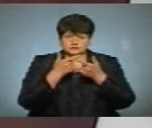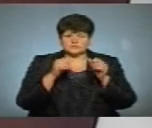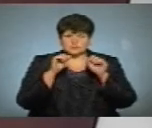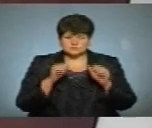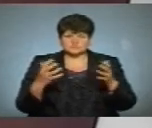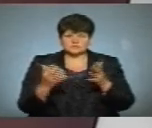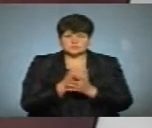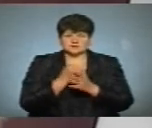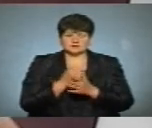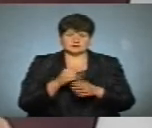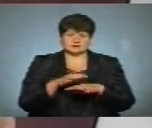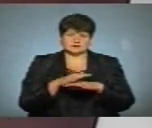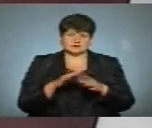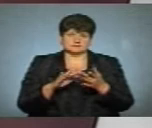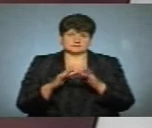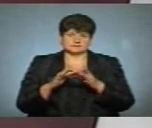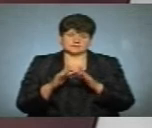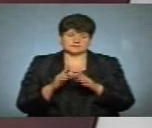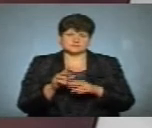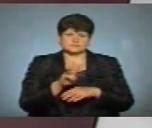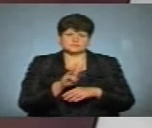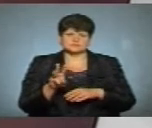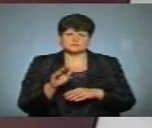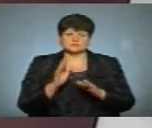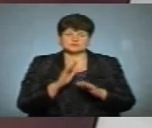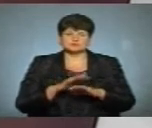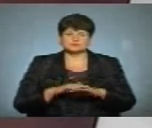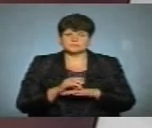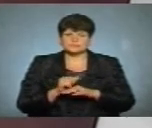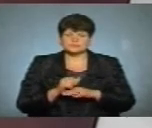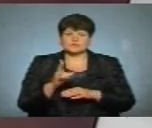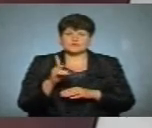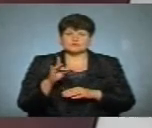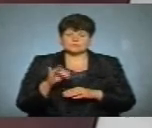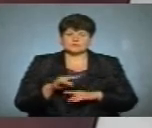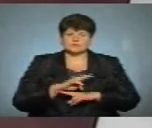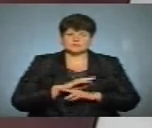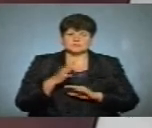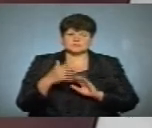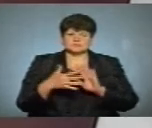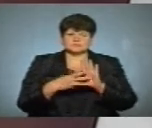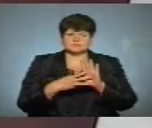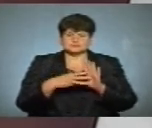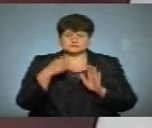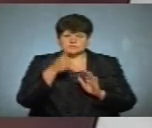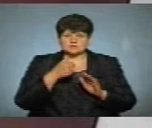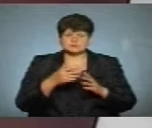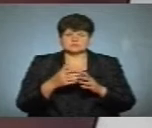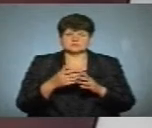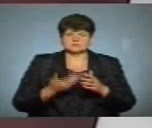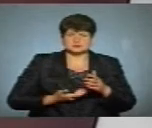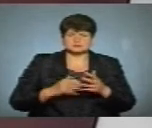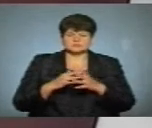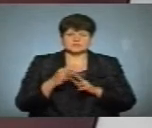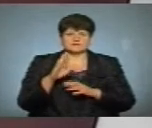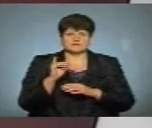знайти на сайті Суспільного. Від коронавірусної інфекції помер 58-річний житель села Великі Вікнини з